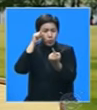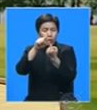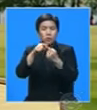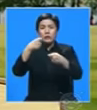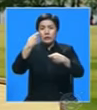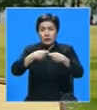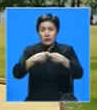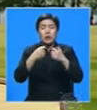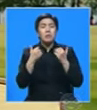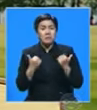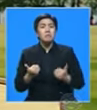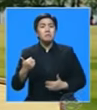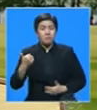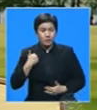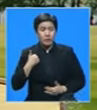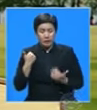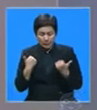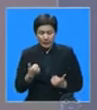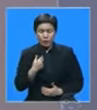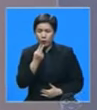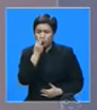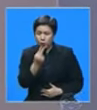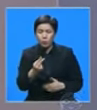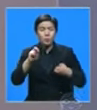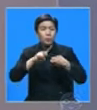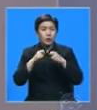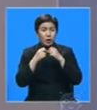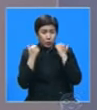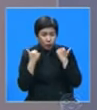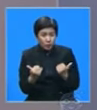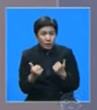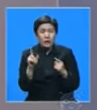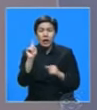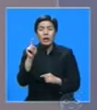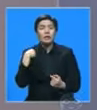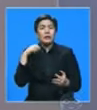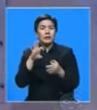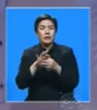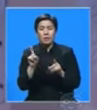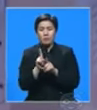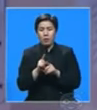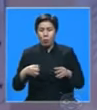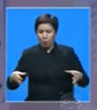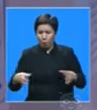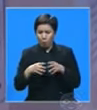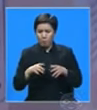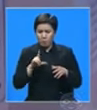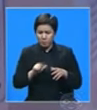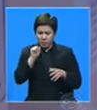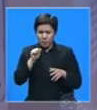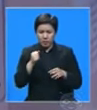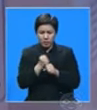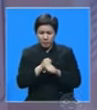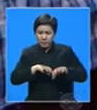รก็มีอยู่บ้างนะครับสิ่งที่ผมดูว่าเป็นปัญหาหลักก็คือขาดความมีเอกภาพของหน่วยงานการประสานง